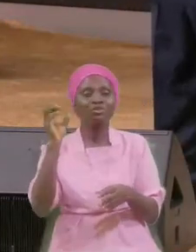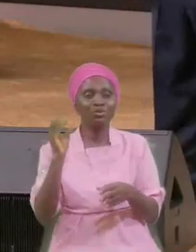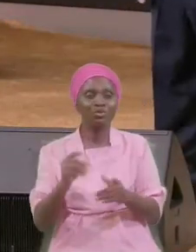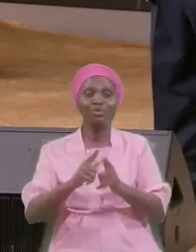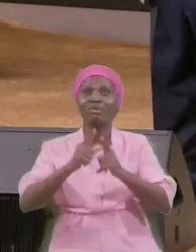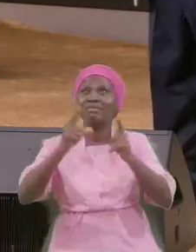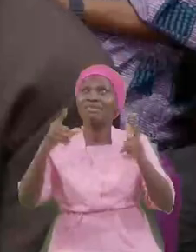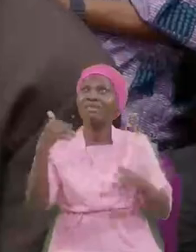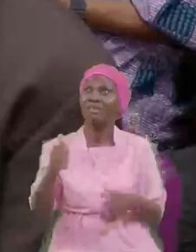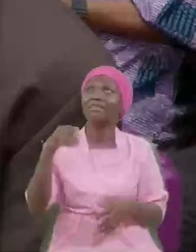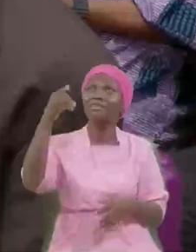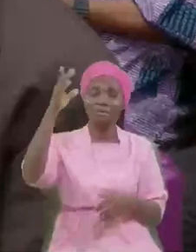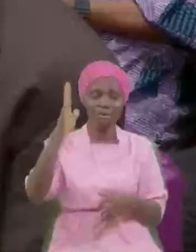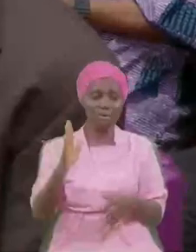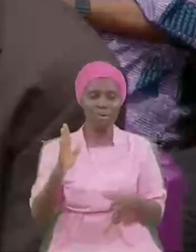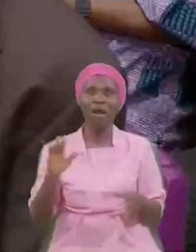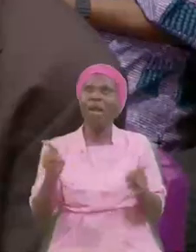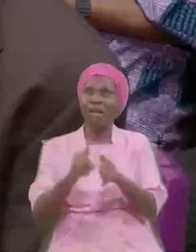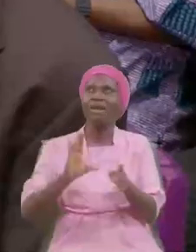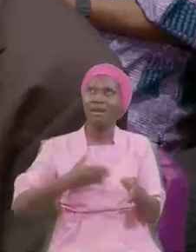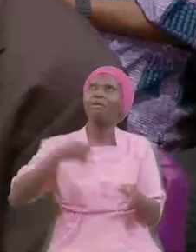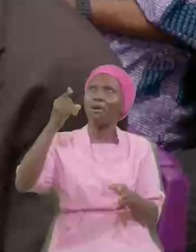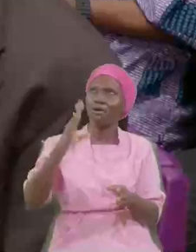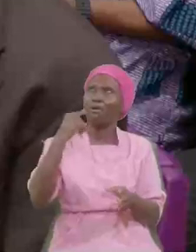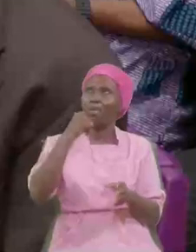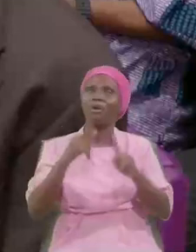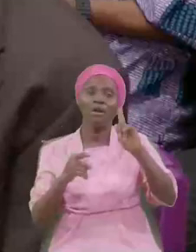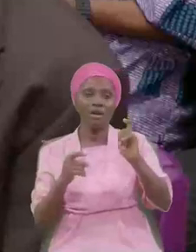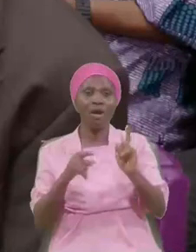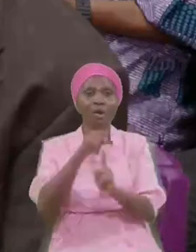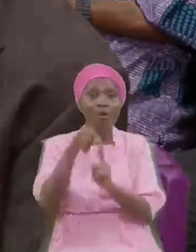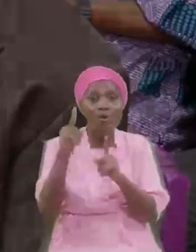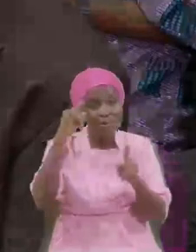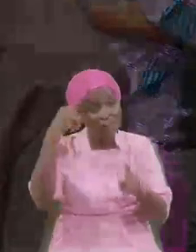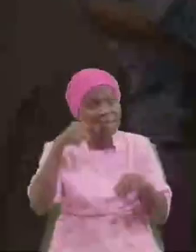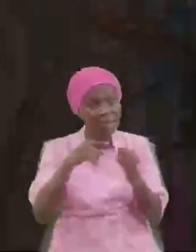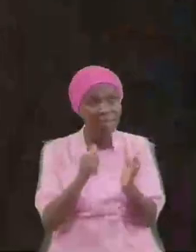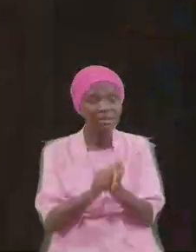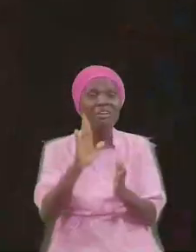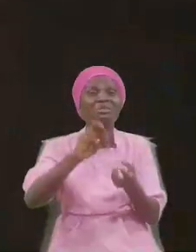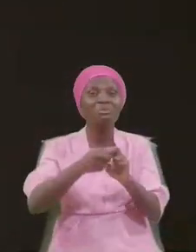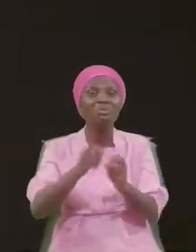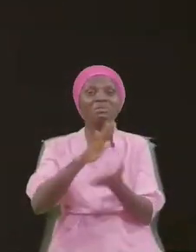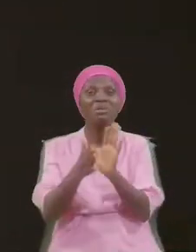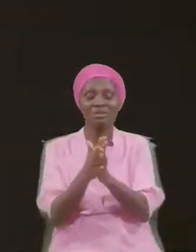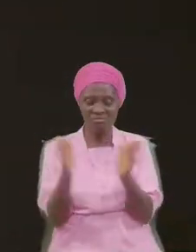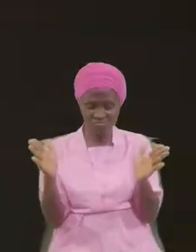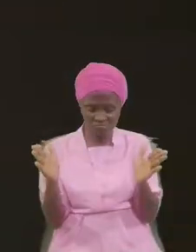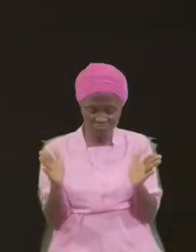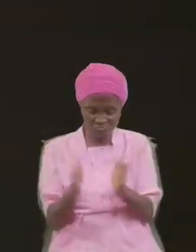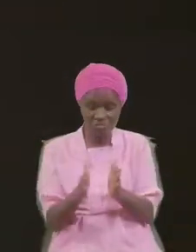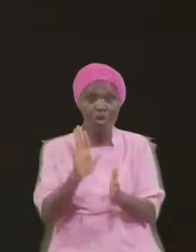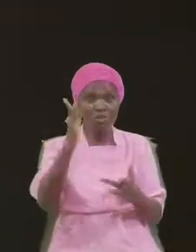grand comme Dieu ?» Lorsque vous pensez à cela, le problème devient plus petit.